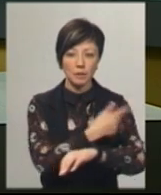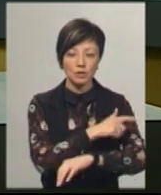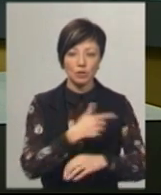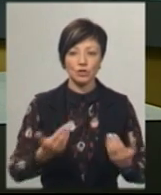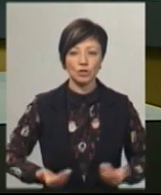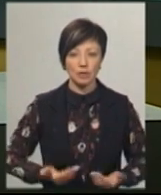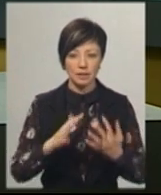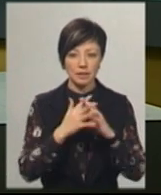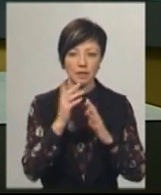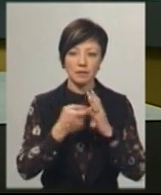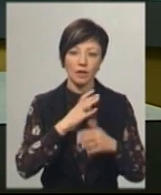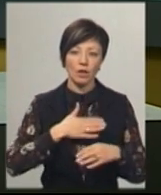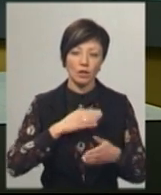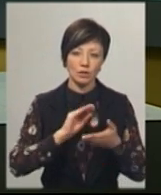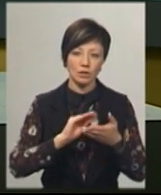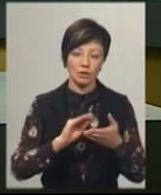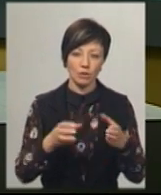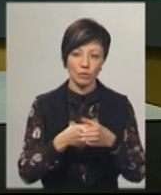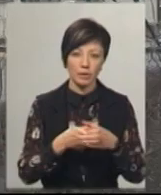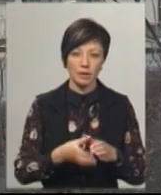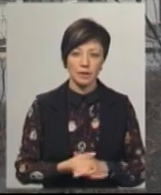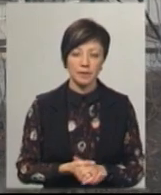жителі Святця, дізнавалась наша знімальна група.